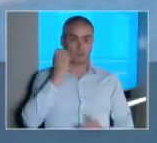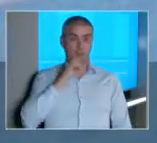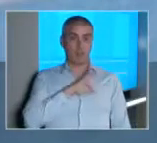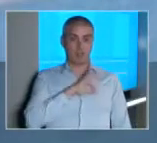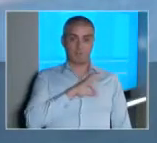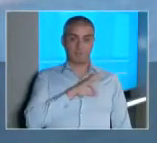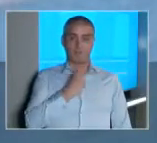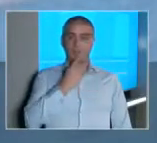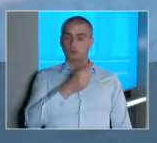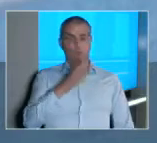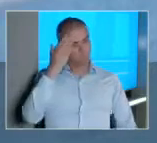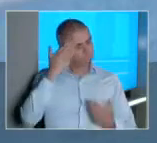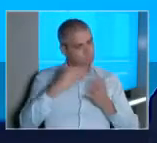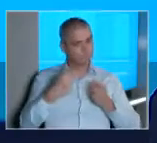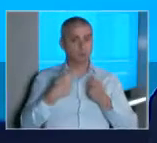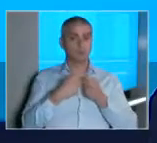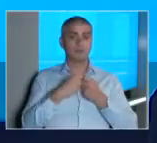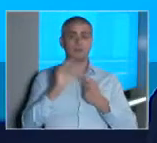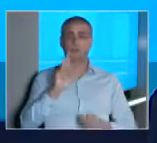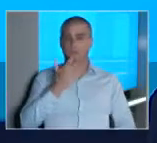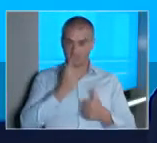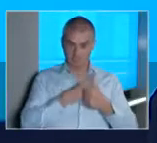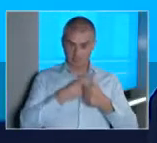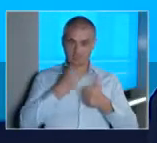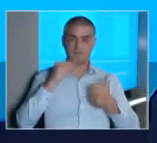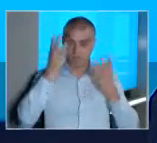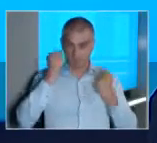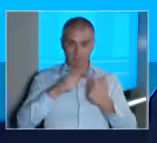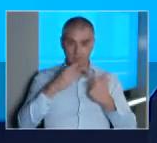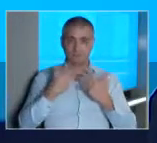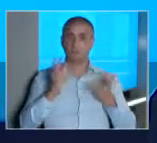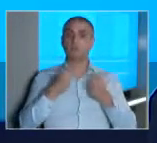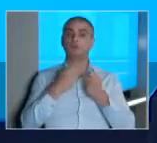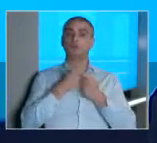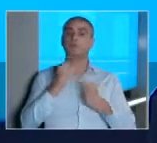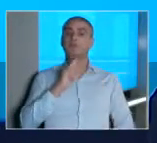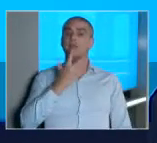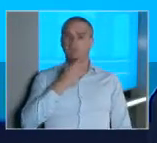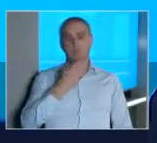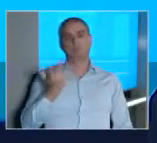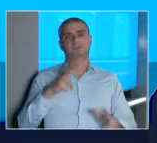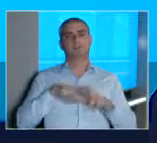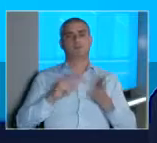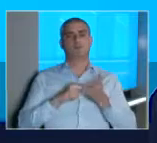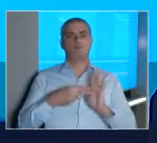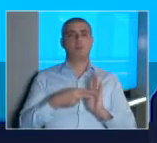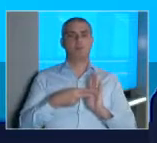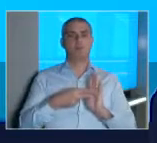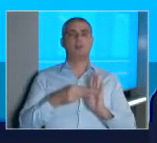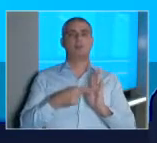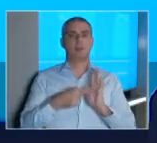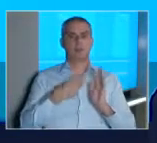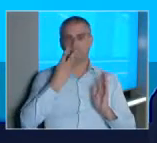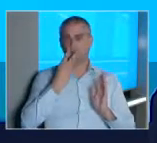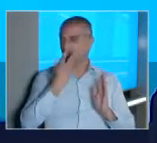שליברמן הצהיר שהוא פתוח לשותפות עם גנץ, וגם החרדים פתוחים לשותפות עם גנץ, התמונה הפוליטית נפתחת, okay. ולכן